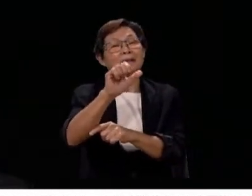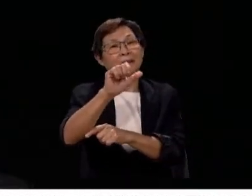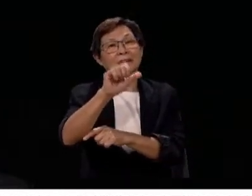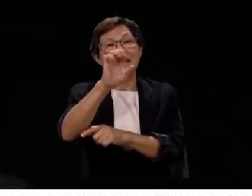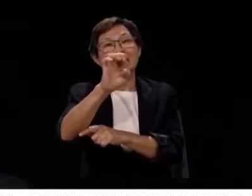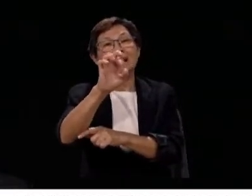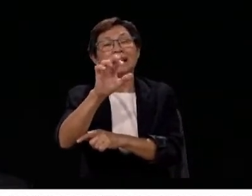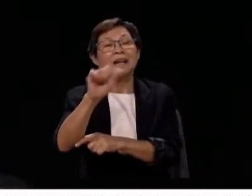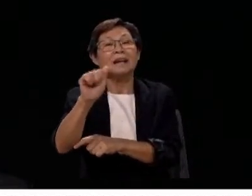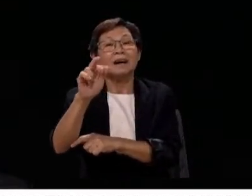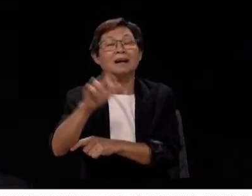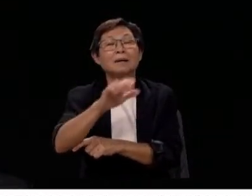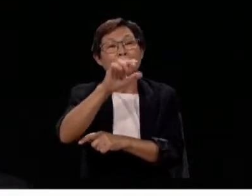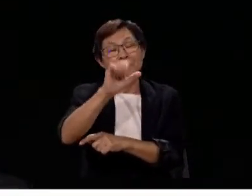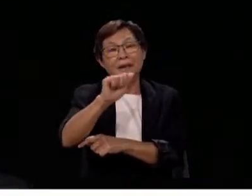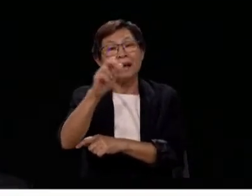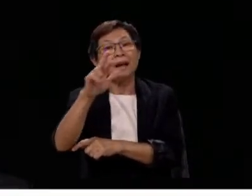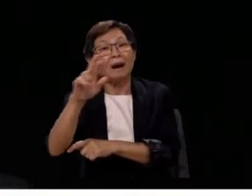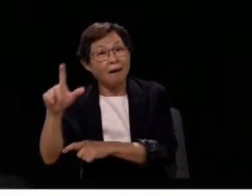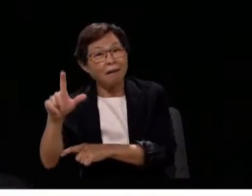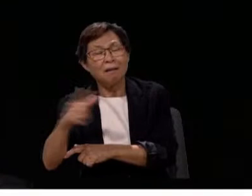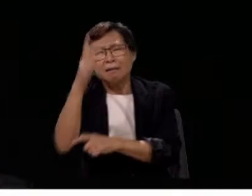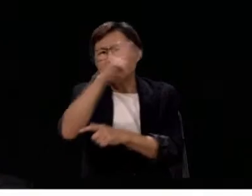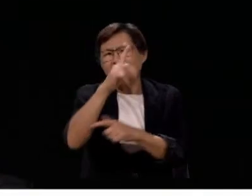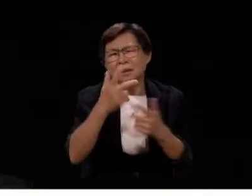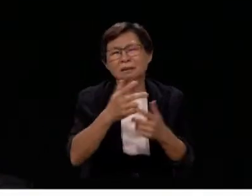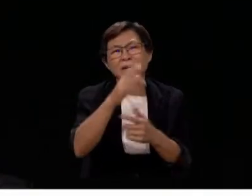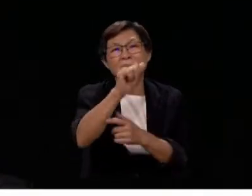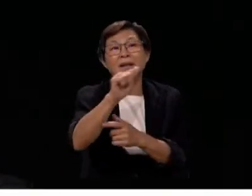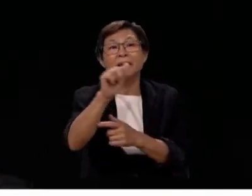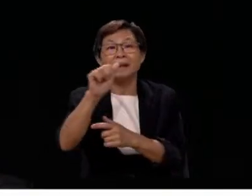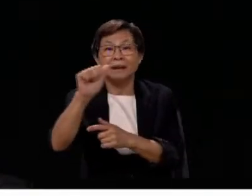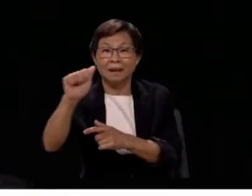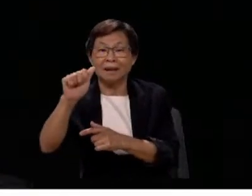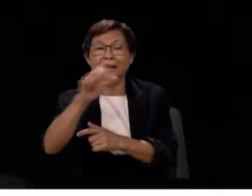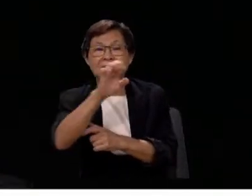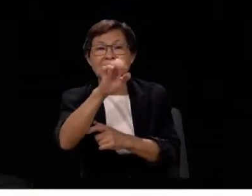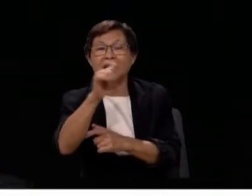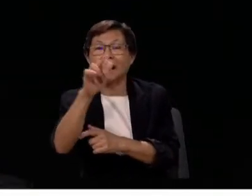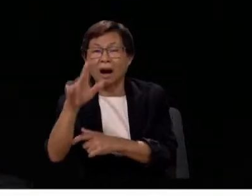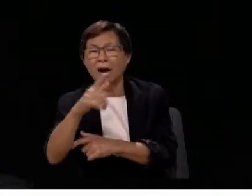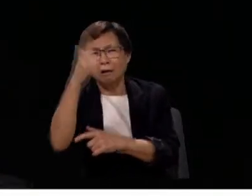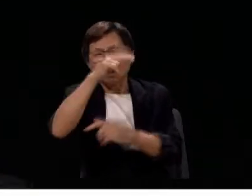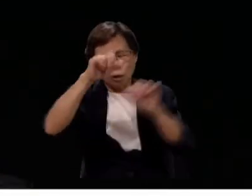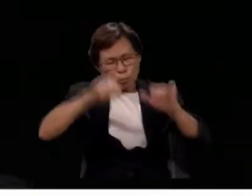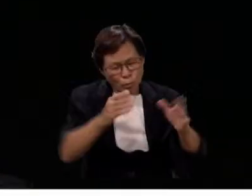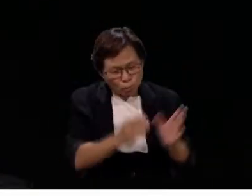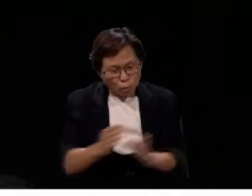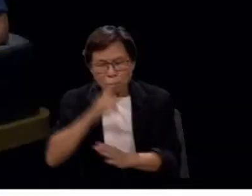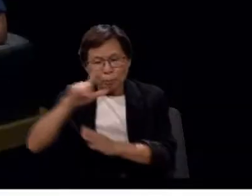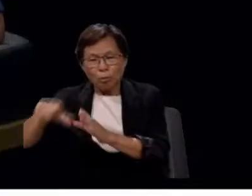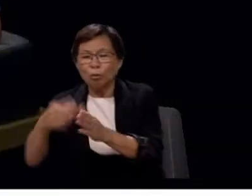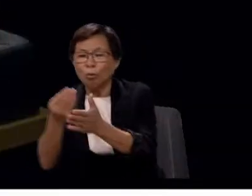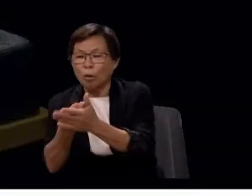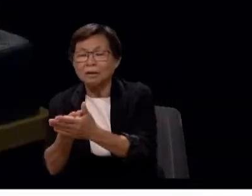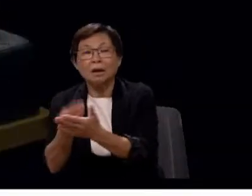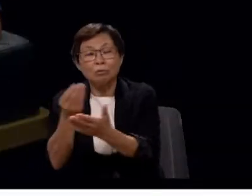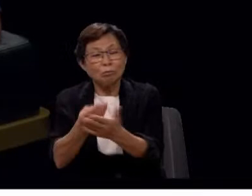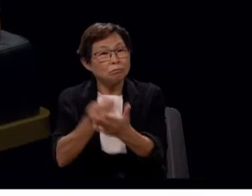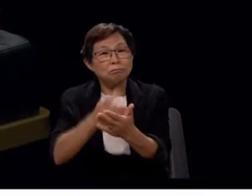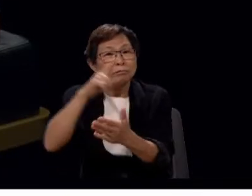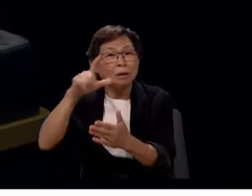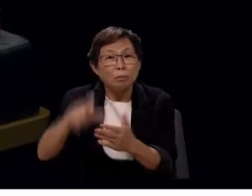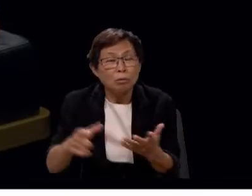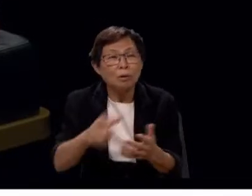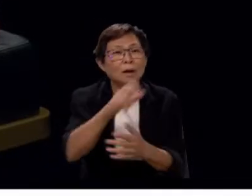persoalan timbul siap learning bagaimana kerajaan boleh melakukan struktur angin tanpa melibatkan Semarang dana tidak Raja